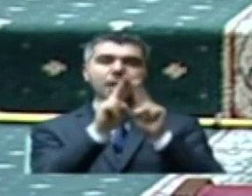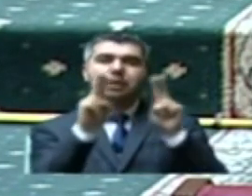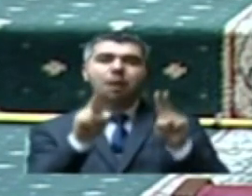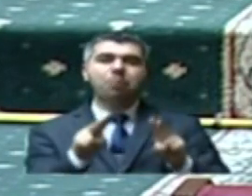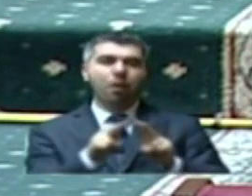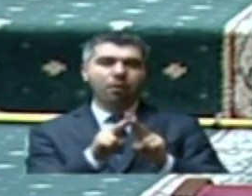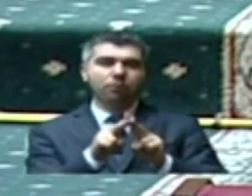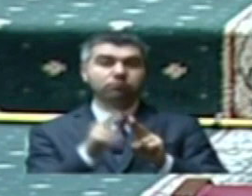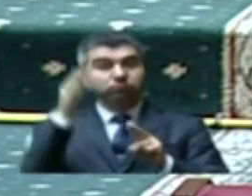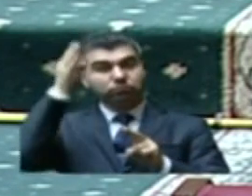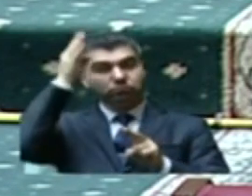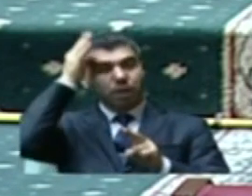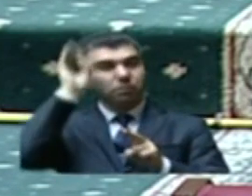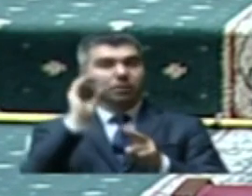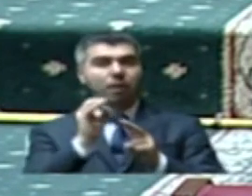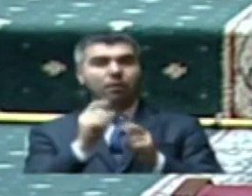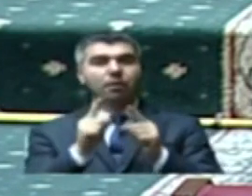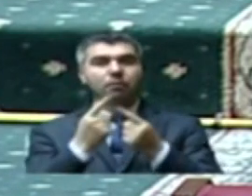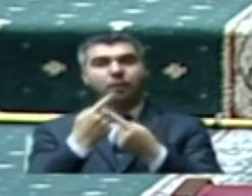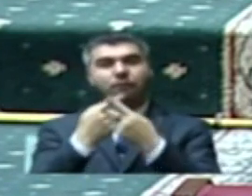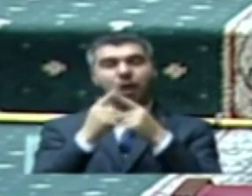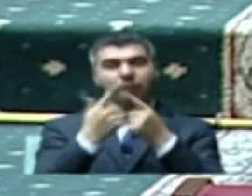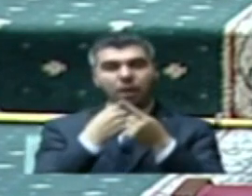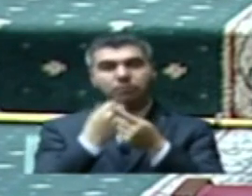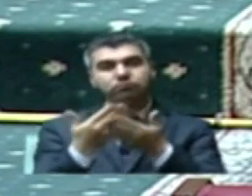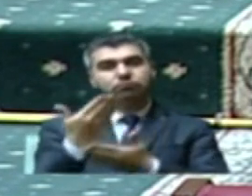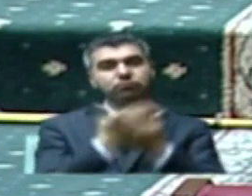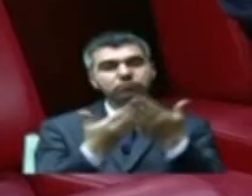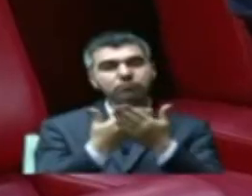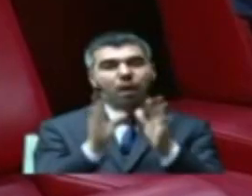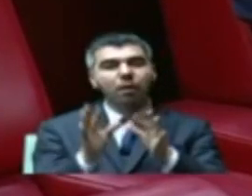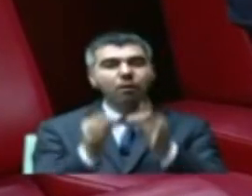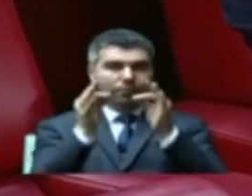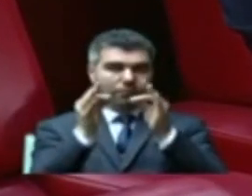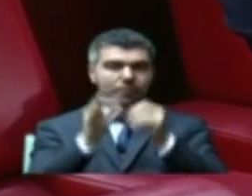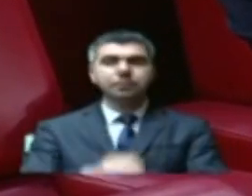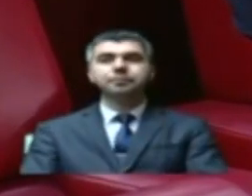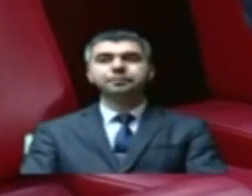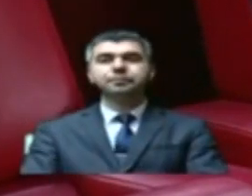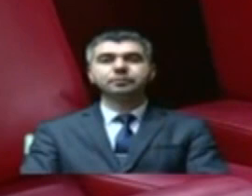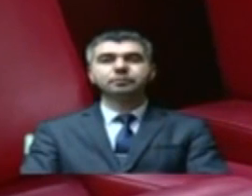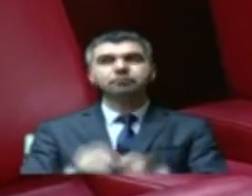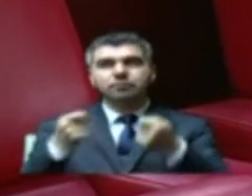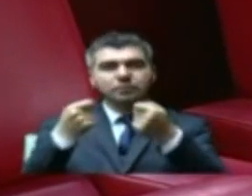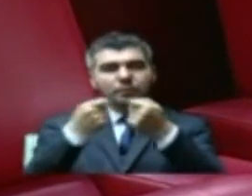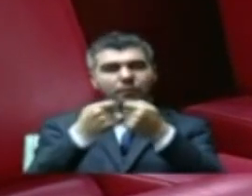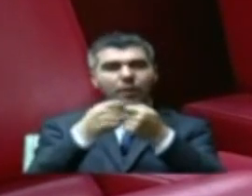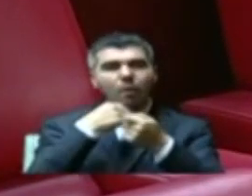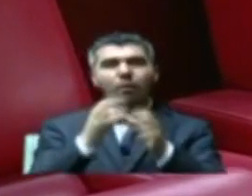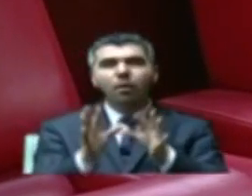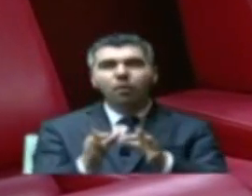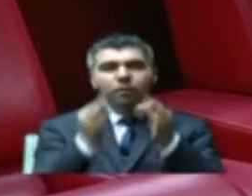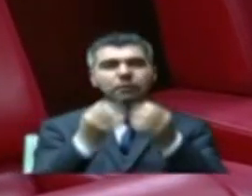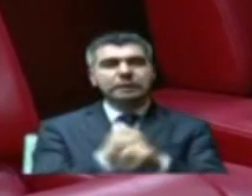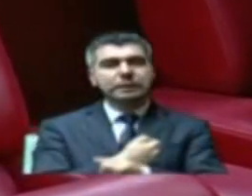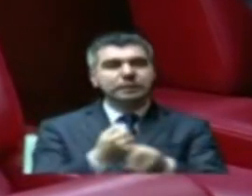العلمية غير الموظفين المؤهلين لهذه المناصب، وسعي وراء تكافؤ الفرص وامتصاص